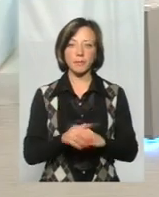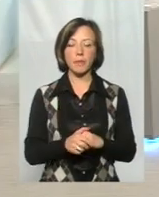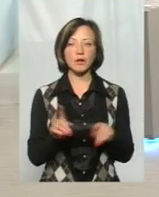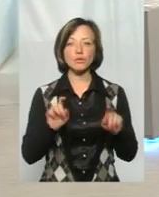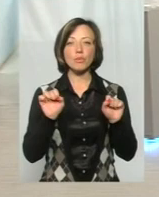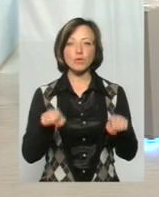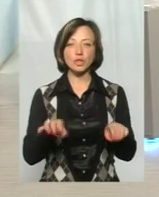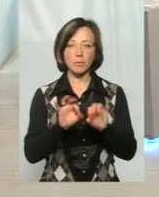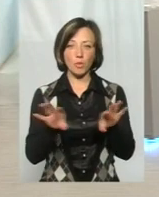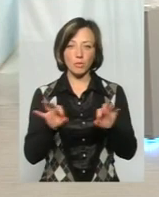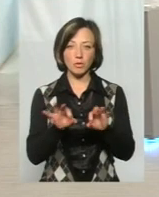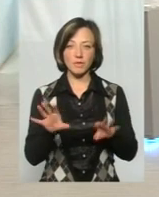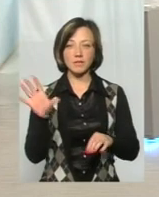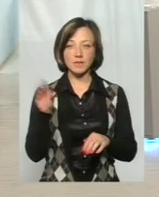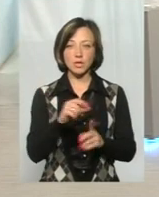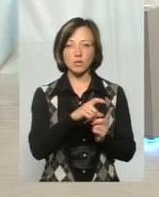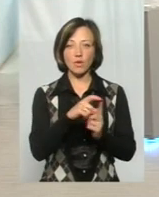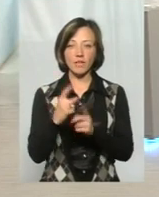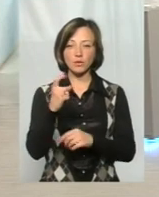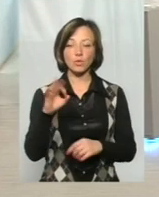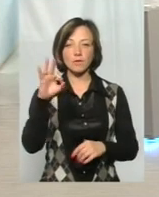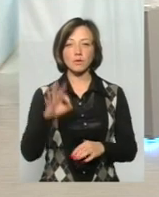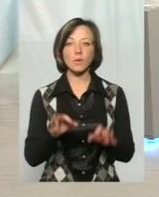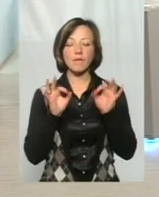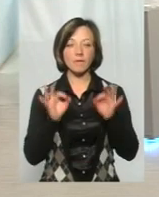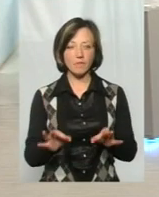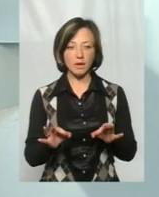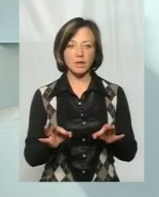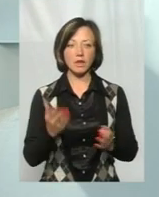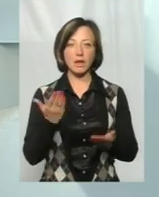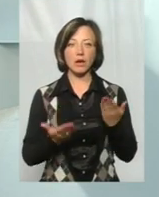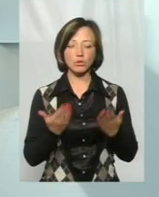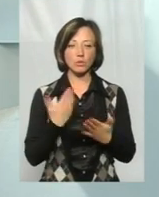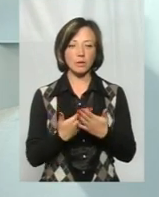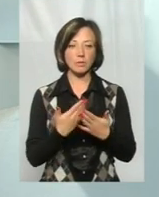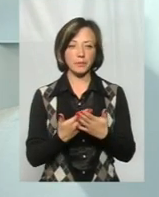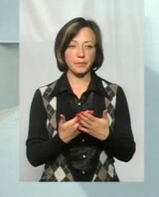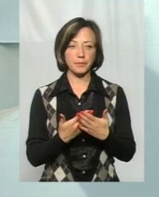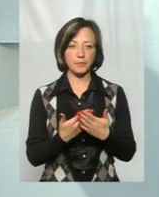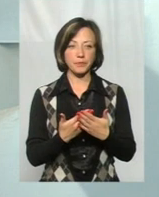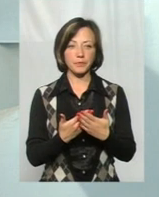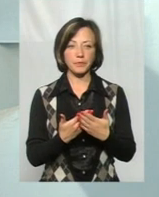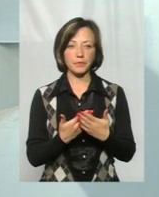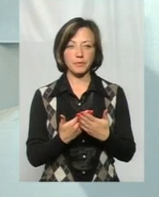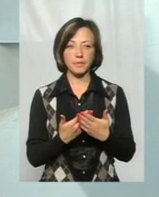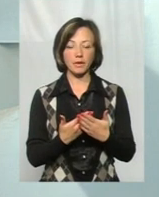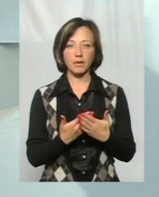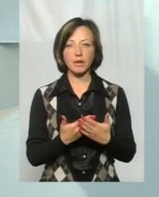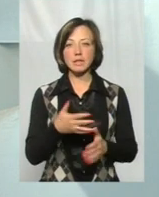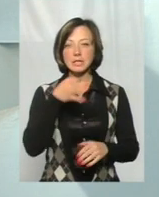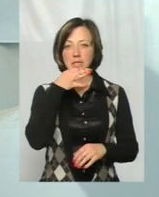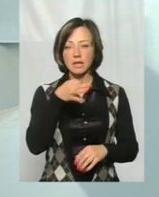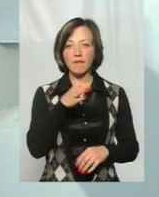прокоментувати? Тут всі слова на 100% вірні. Якщо ми візьмемо Те, що сказав Валерій,